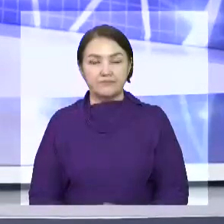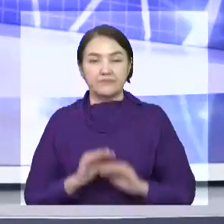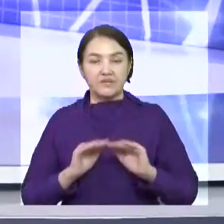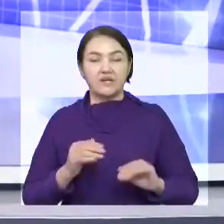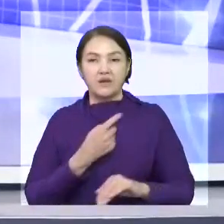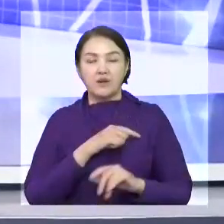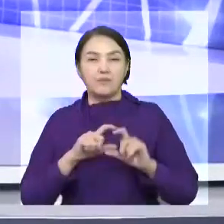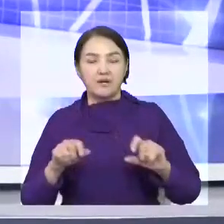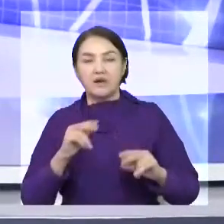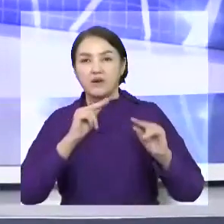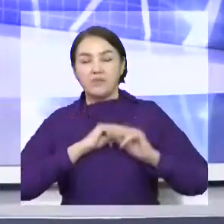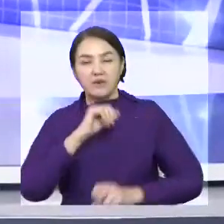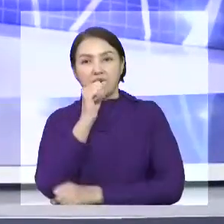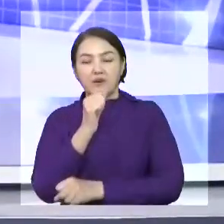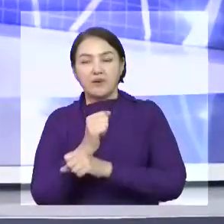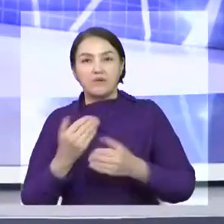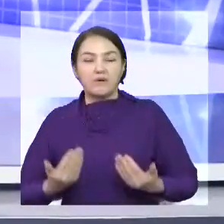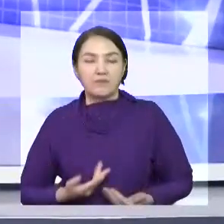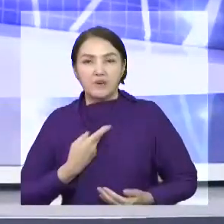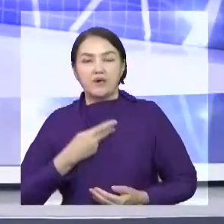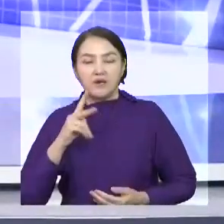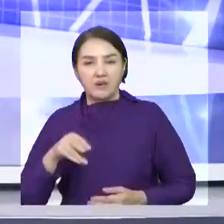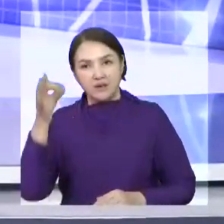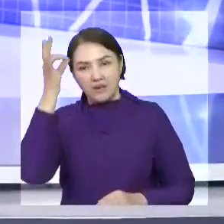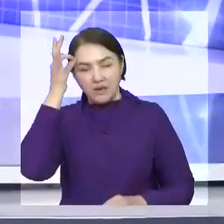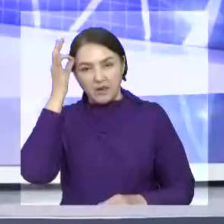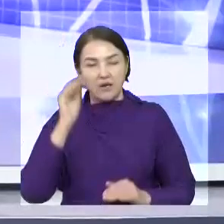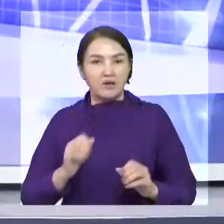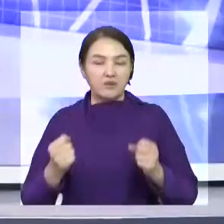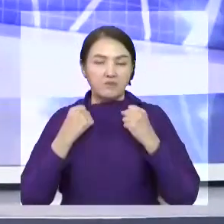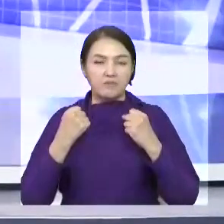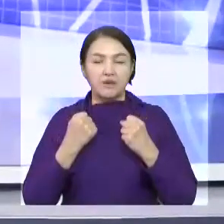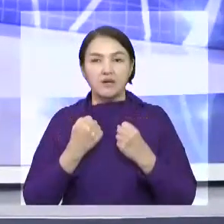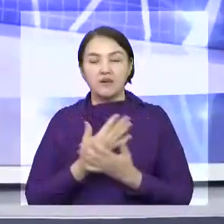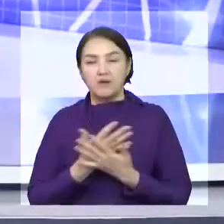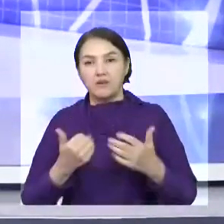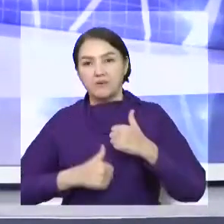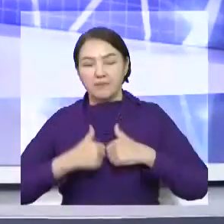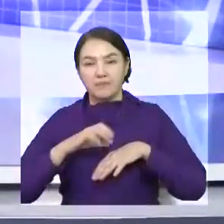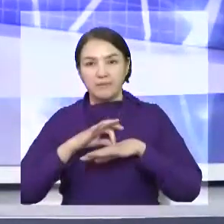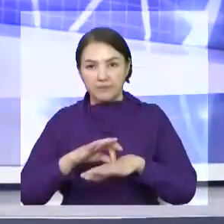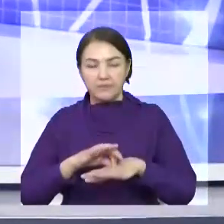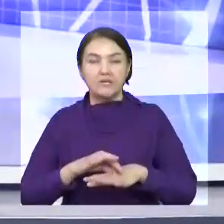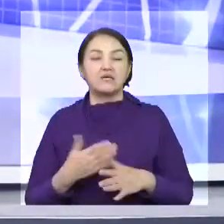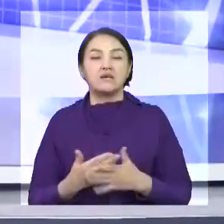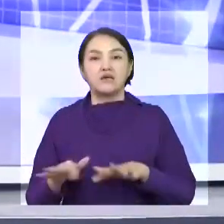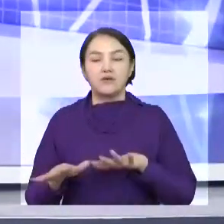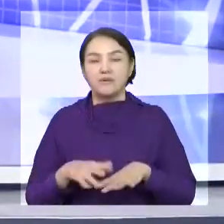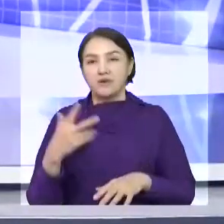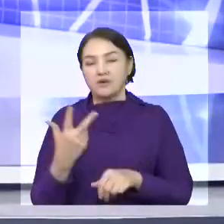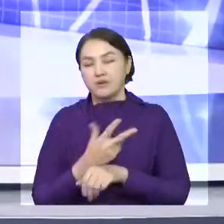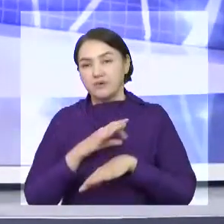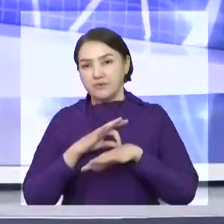Балалар ауруханасының қызметкерлері өмірден озған әріптестерін еске алып, спорттың 5 түрінен турнир өткізіп жатыр. Дәстүрлі шара биыл 3-ші